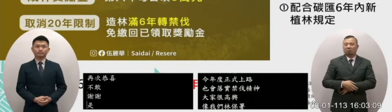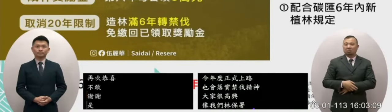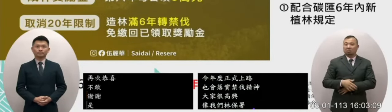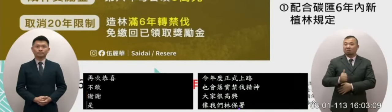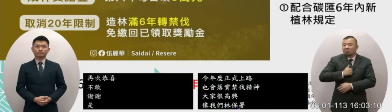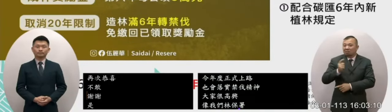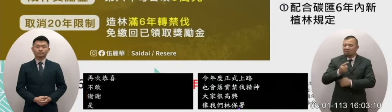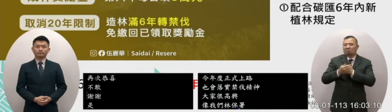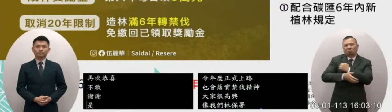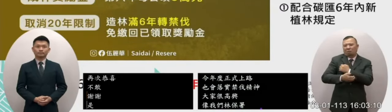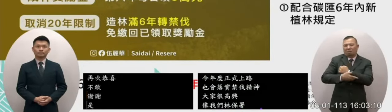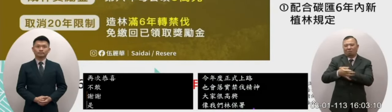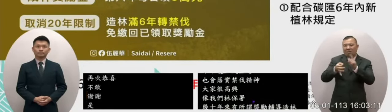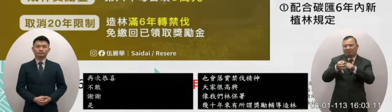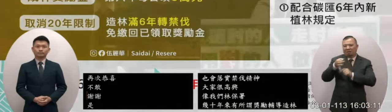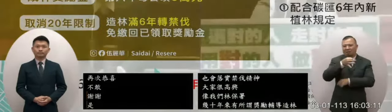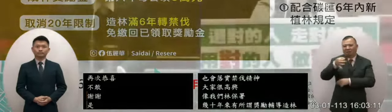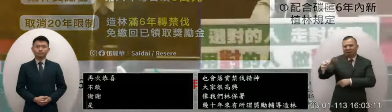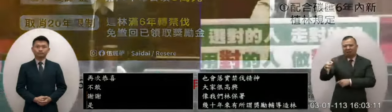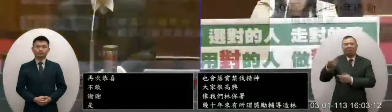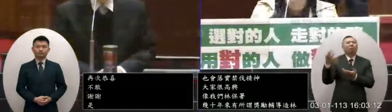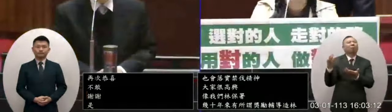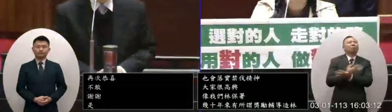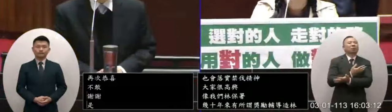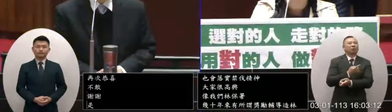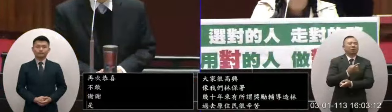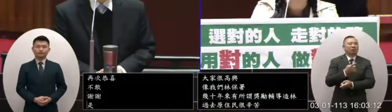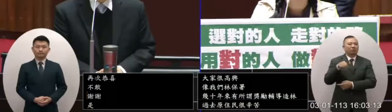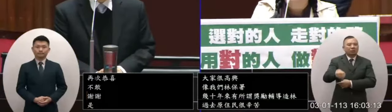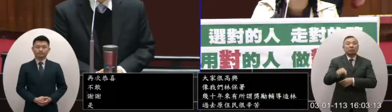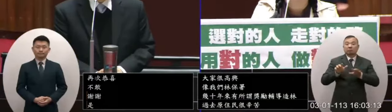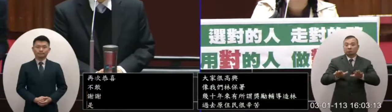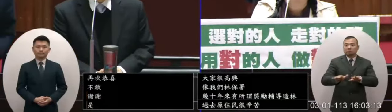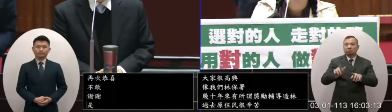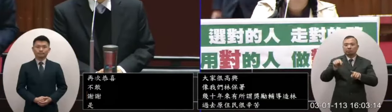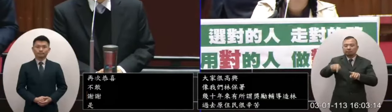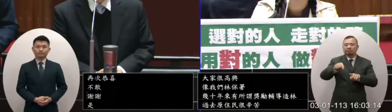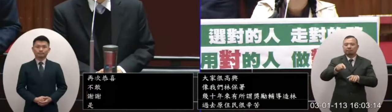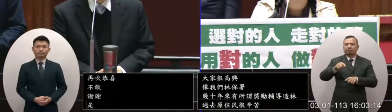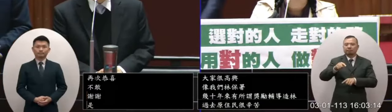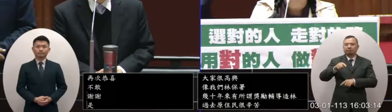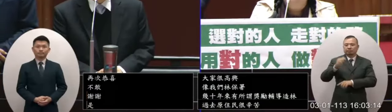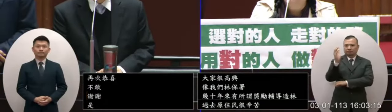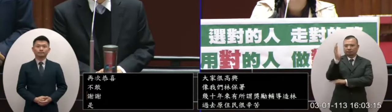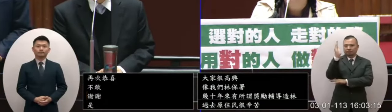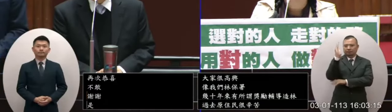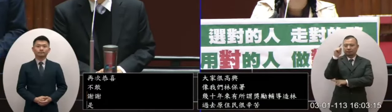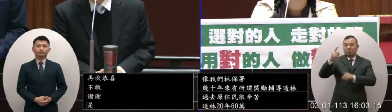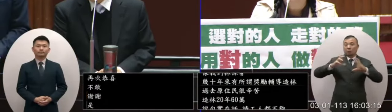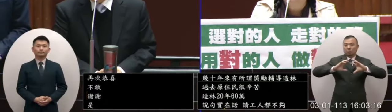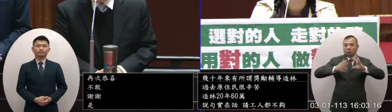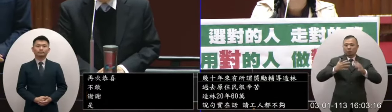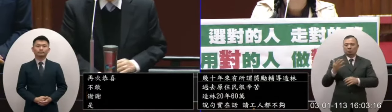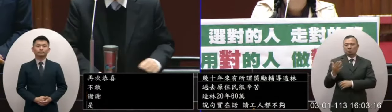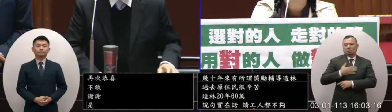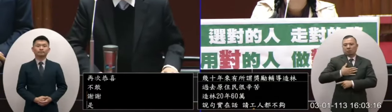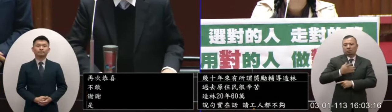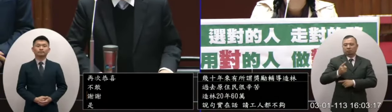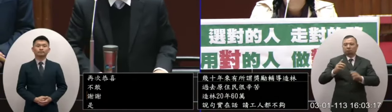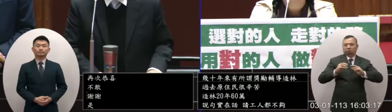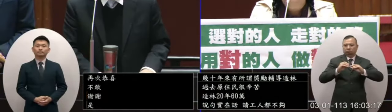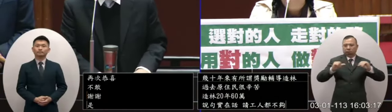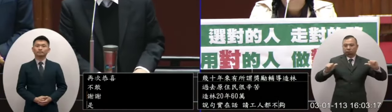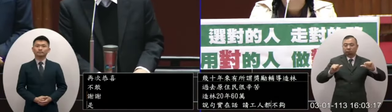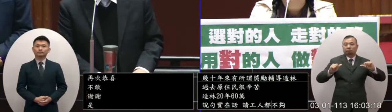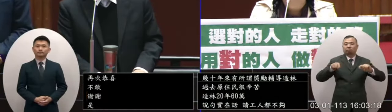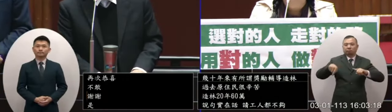够。可是现在为了要提升国有财的自主力哈，而且我们配合未来的